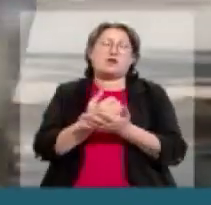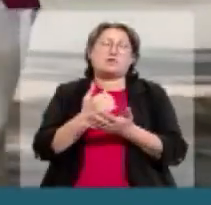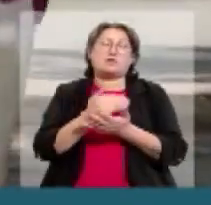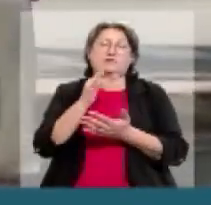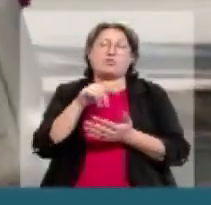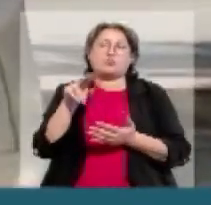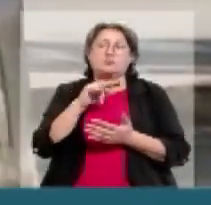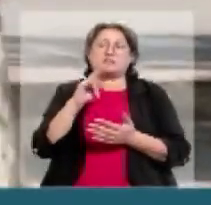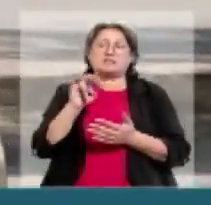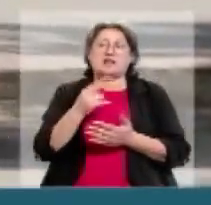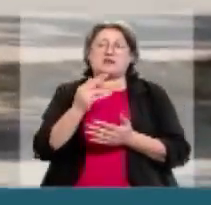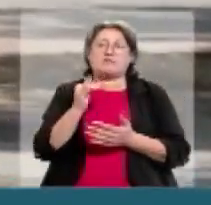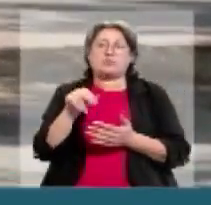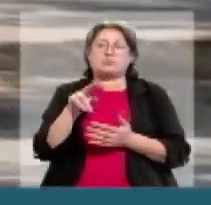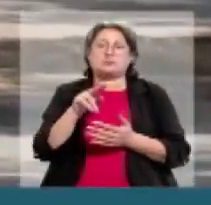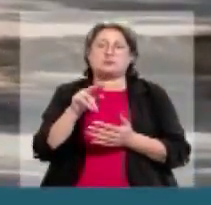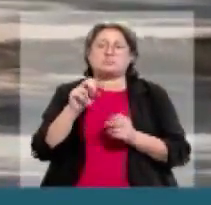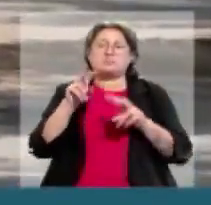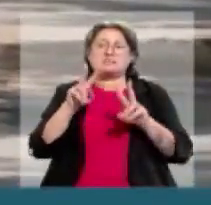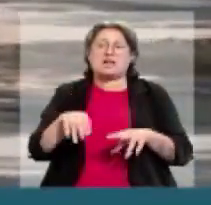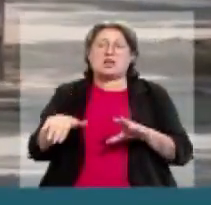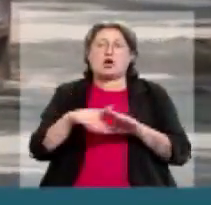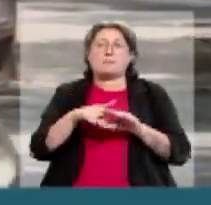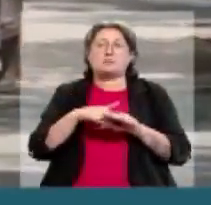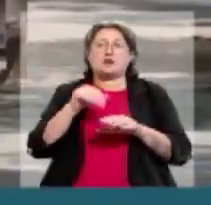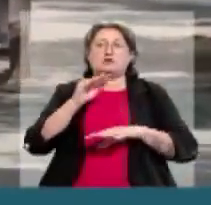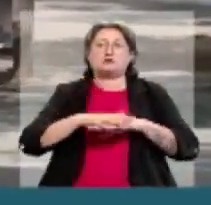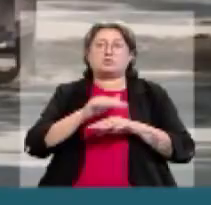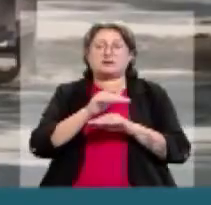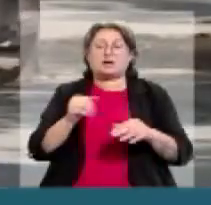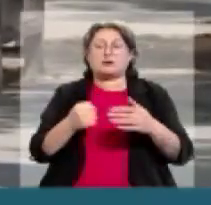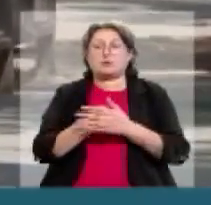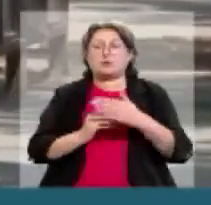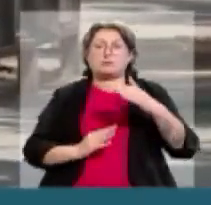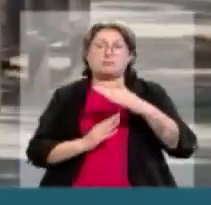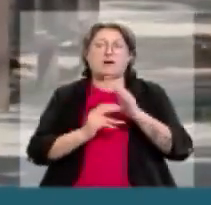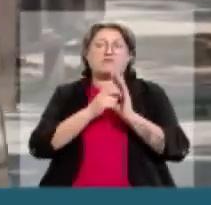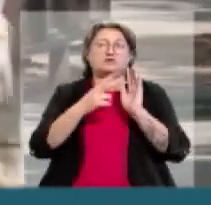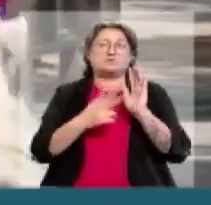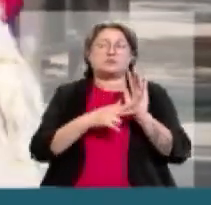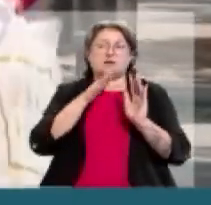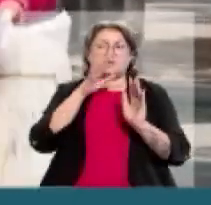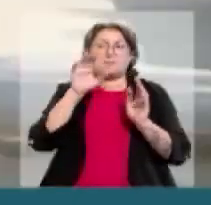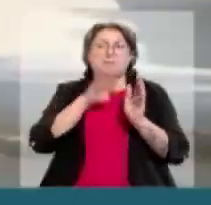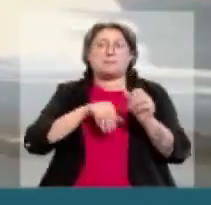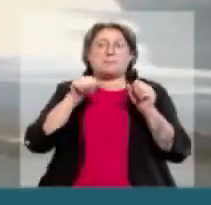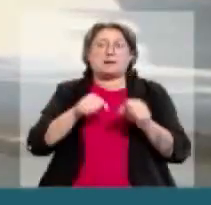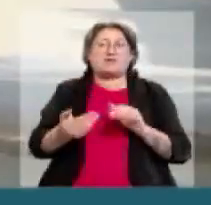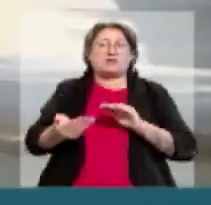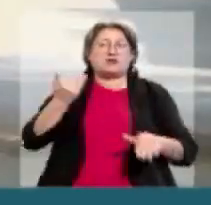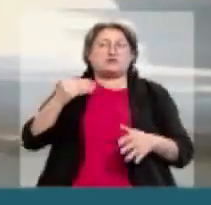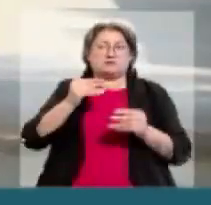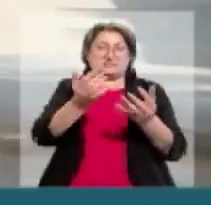дохода, дохода Национального фонда на специальные накопительные счета детей до достижения ими 18 лет без права досрочного